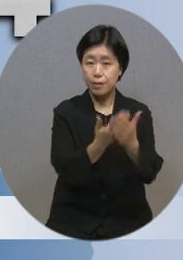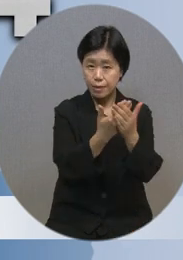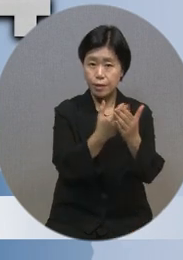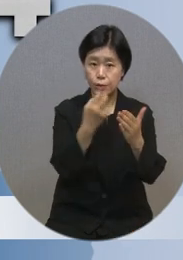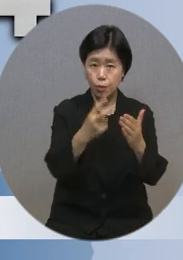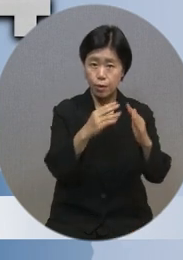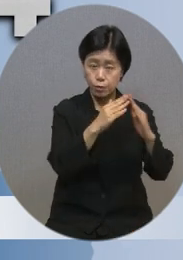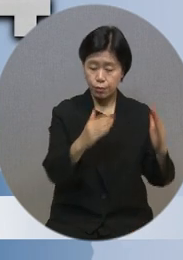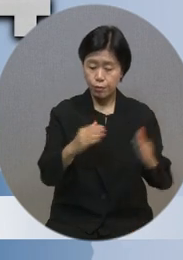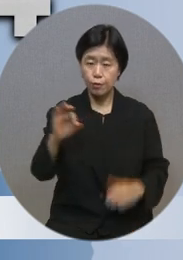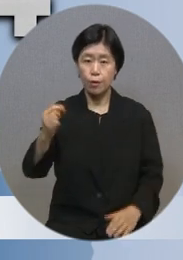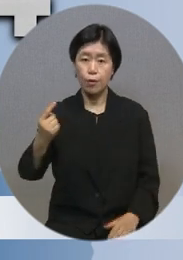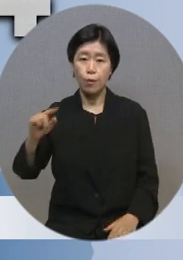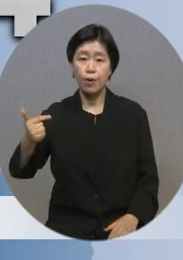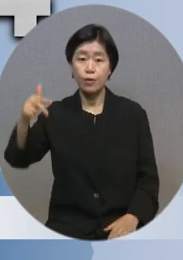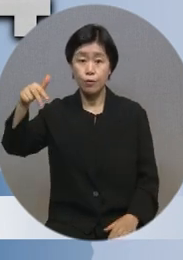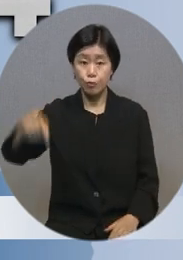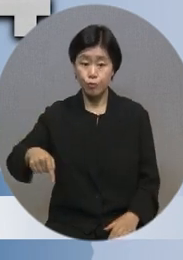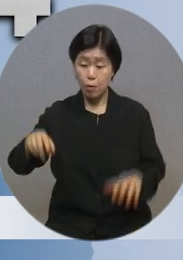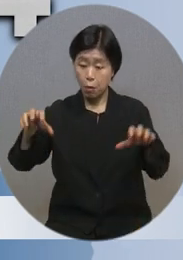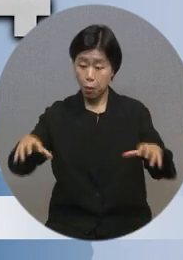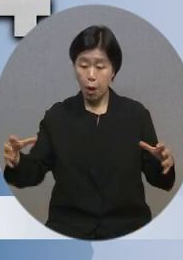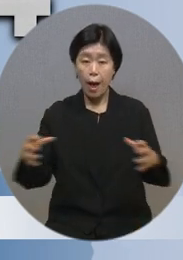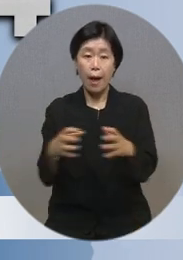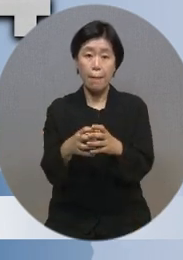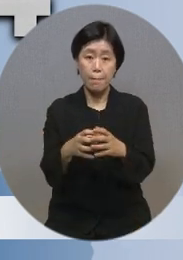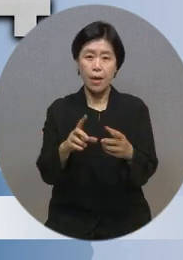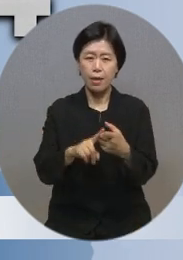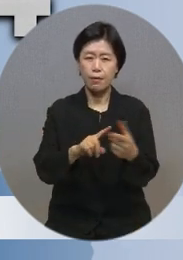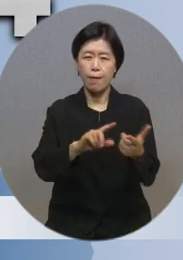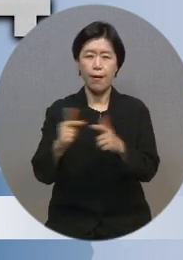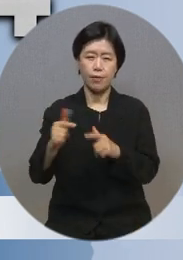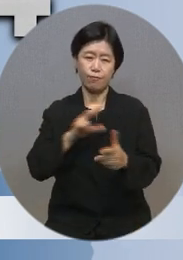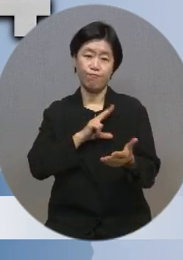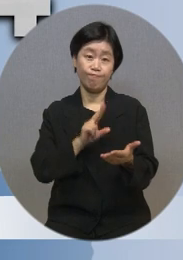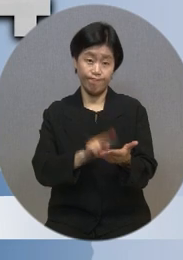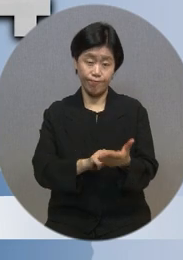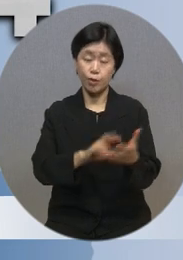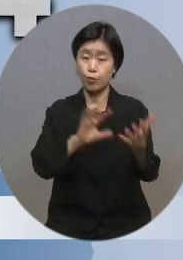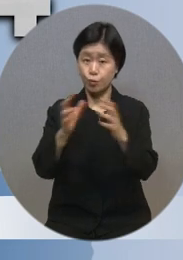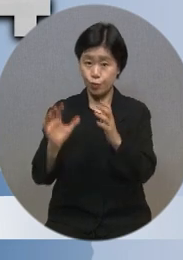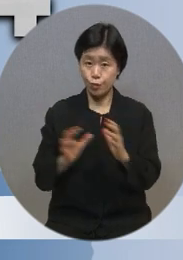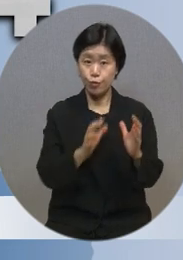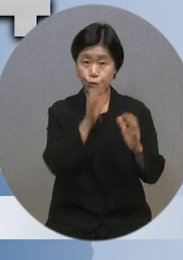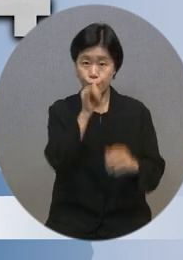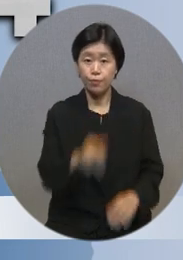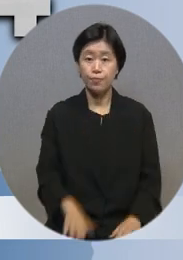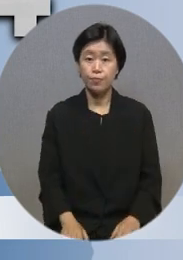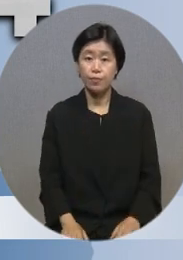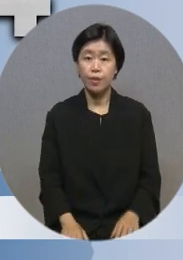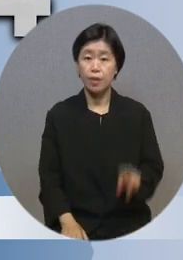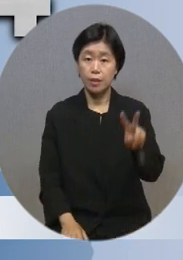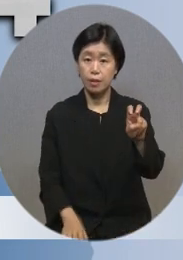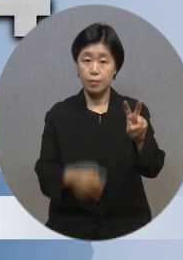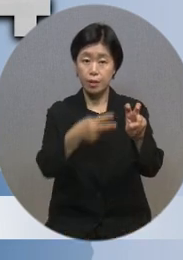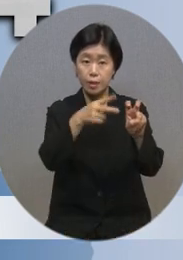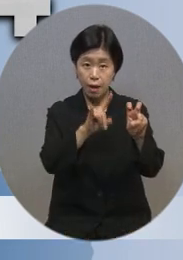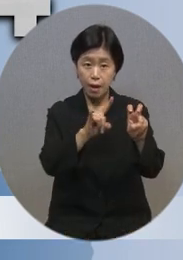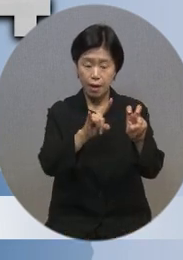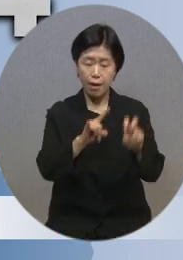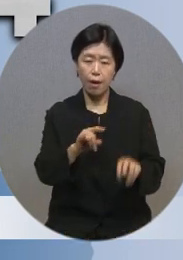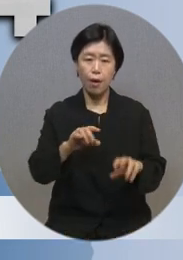문제를 비롯한 지역의 주요 이슈를 가지고 열띤 토론이 펼쳐졌습니다. 제22대 국회의원 당선자 및